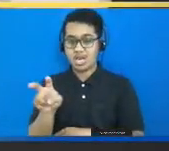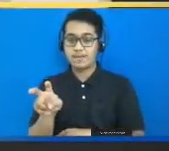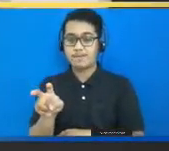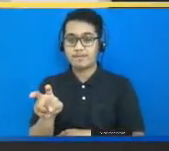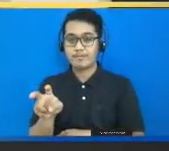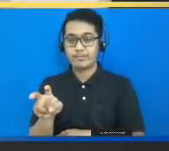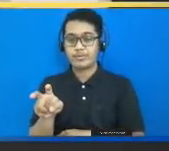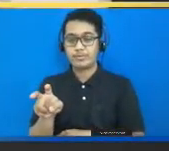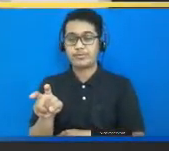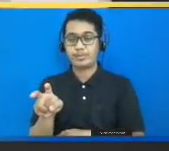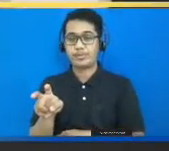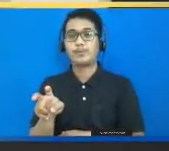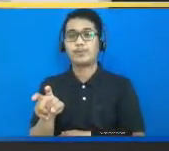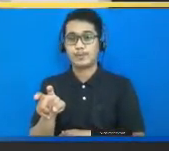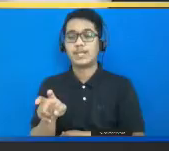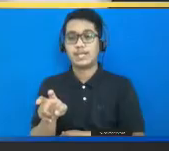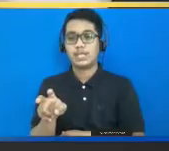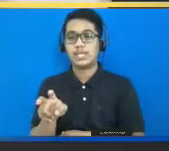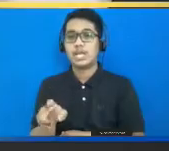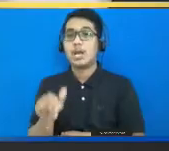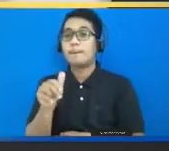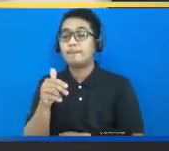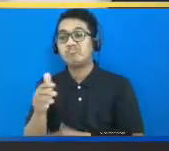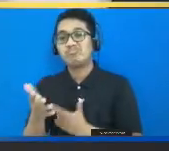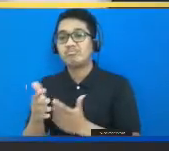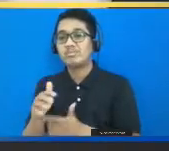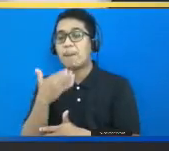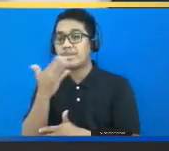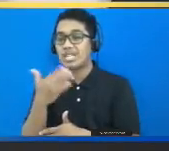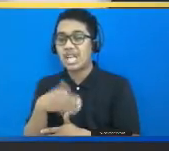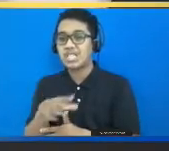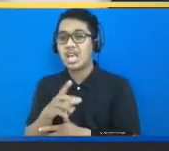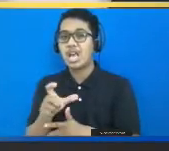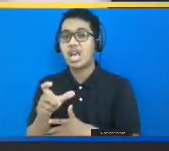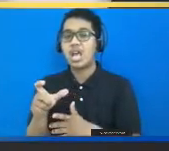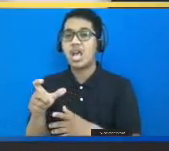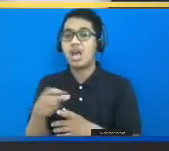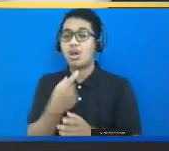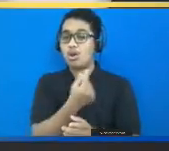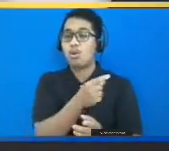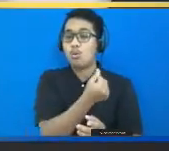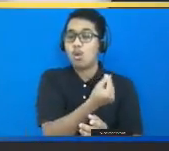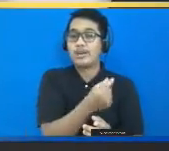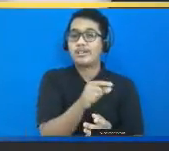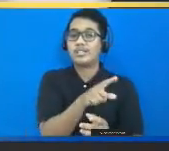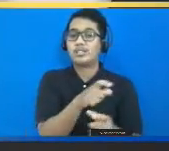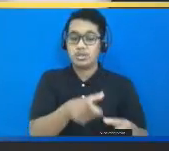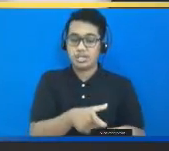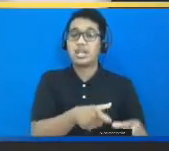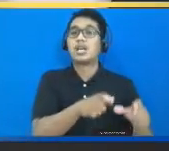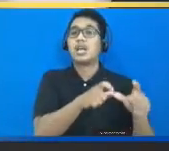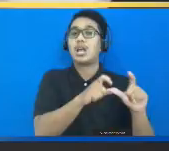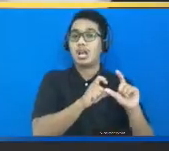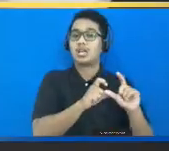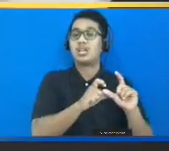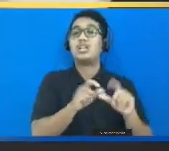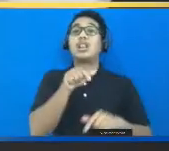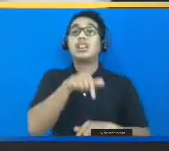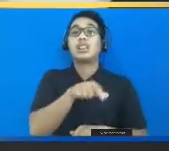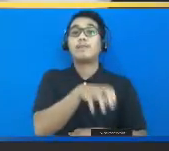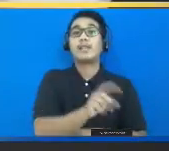selama ini yang yang bisa race dan much money itu hanya status otot yang ada di Amerika